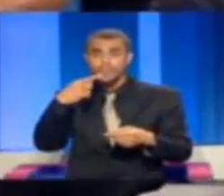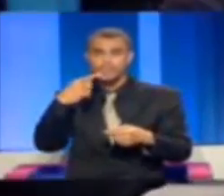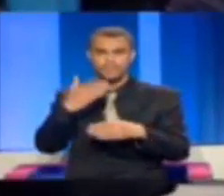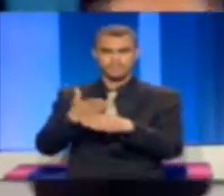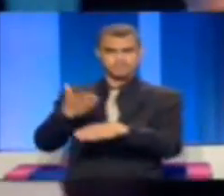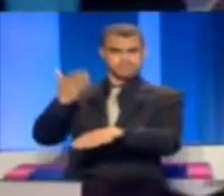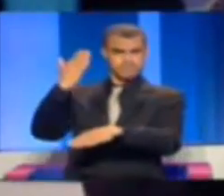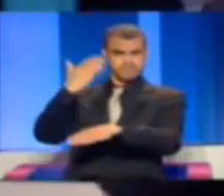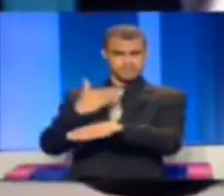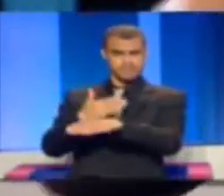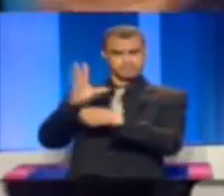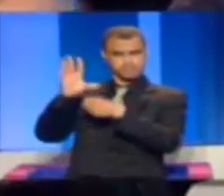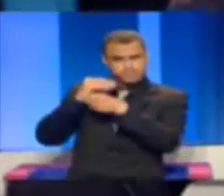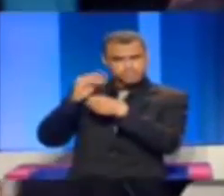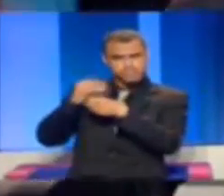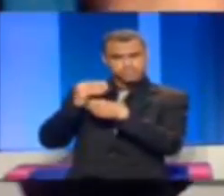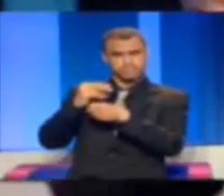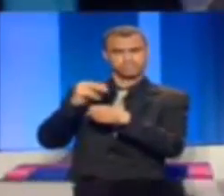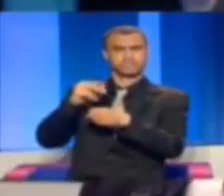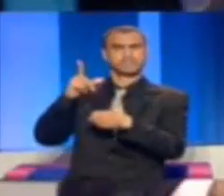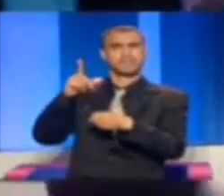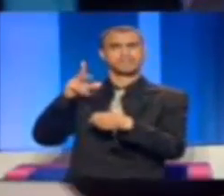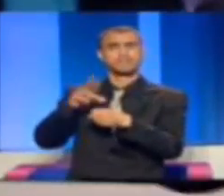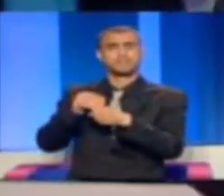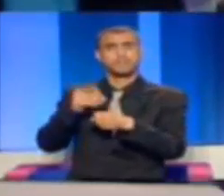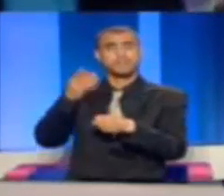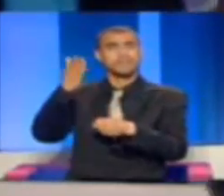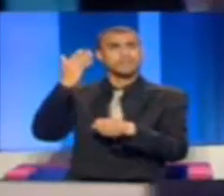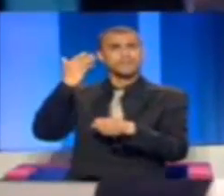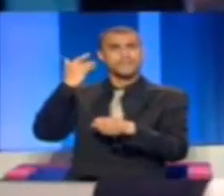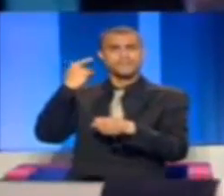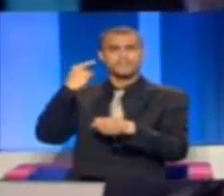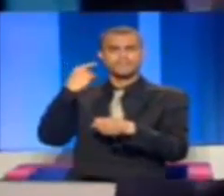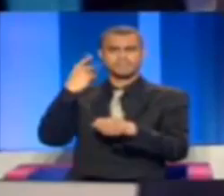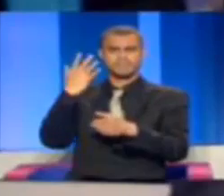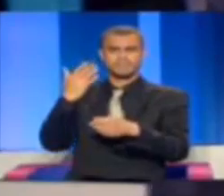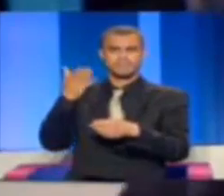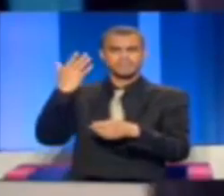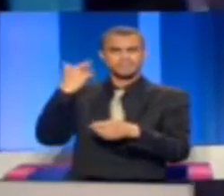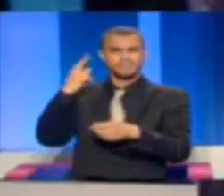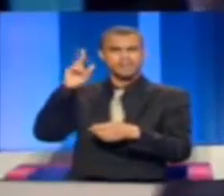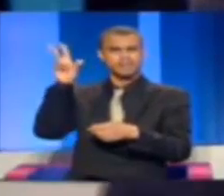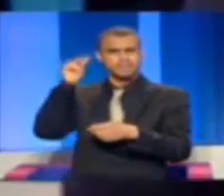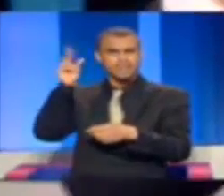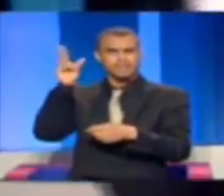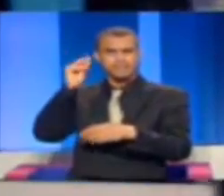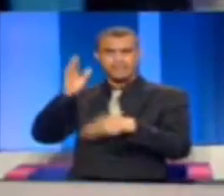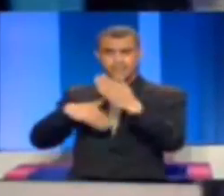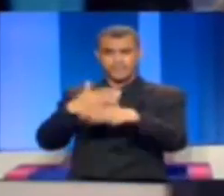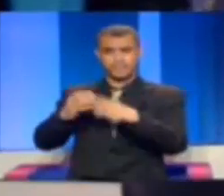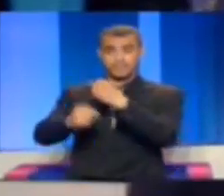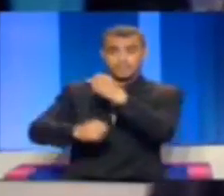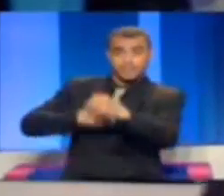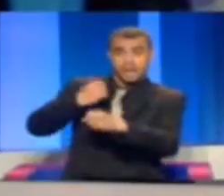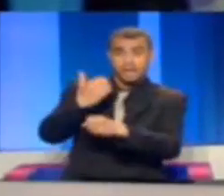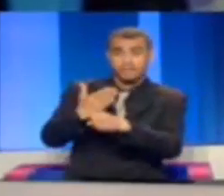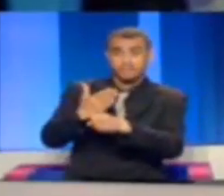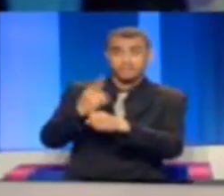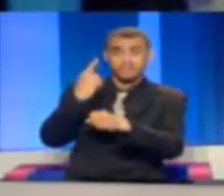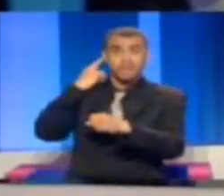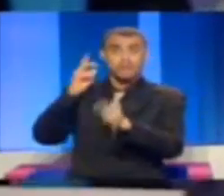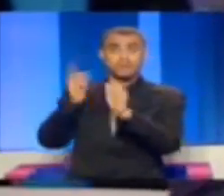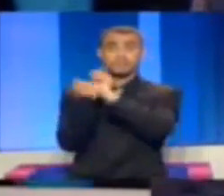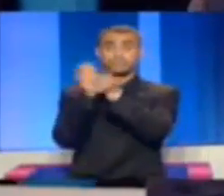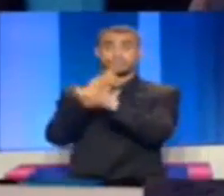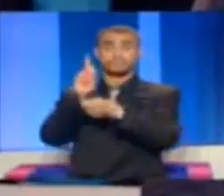تعلمها في ذوك ثلاث سنين، هذيك سنتين ثلاث سنوات، تيفقد جميع اللغه الا ما تدخلناش واهلناه باش